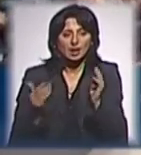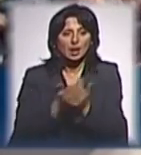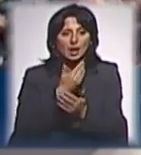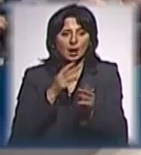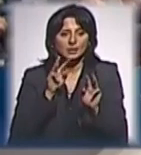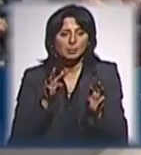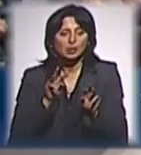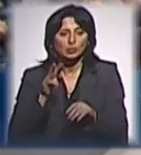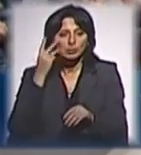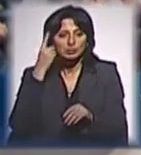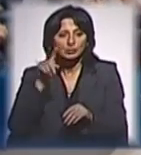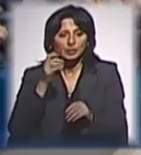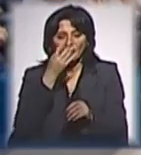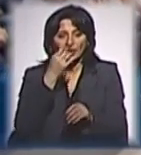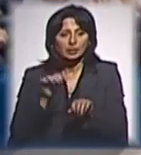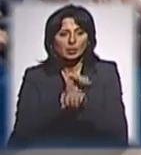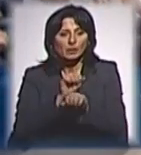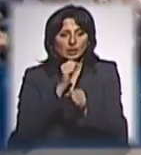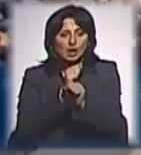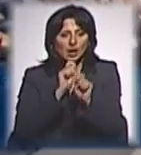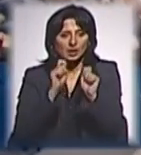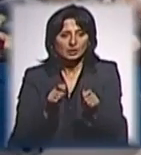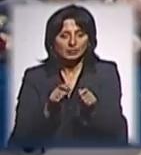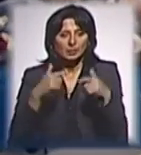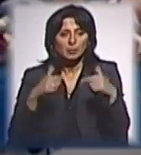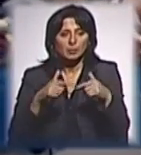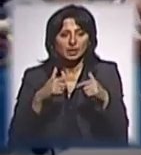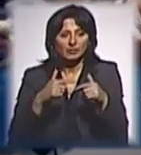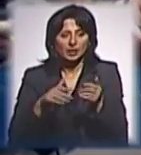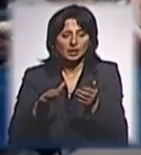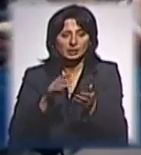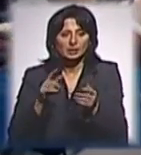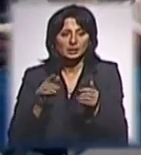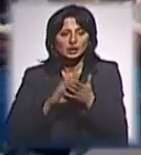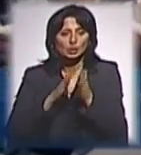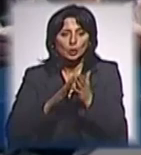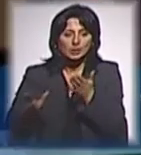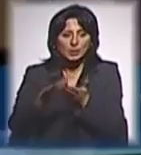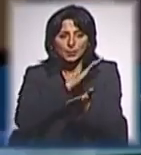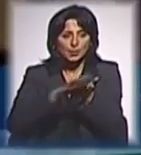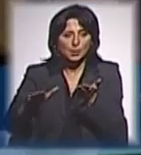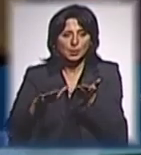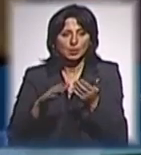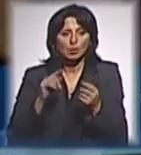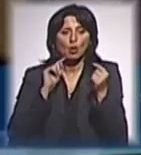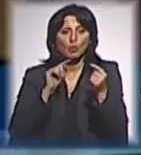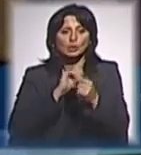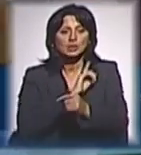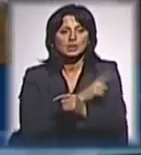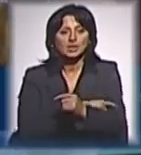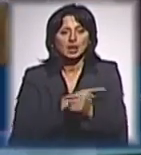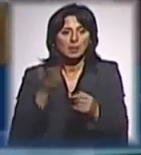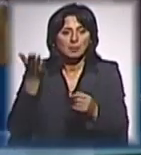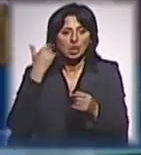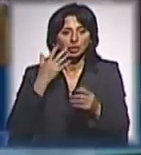ახალი მეთოდოლოგიით, რომელსაც ვარდების რევოლუცია დაარქვა, პრაქტიკულად მოსრა სიტუაცია ერთადერთი ოპოზიციური ძალა,